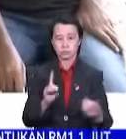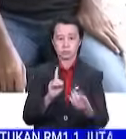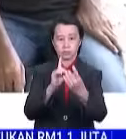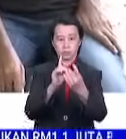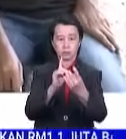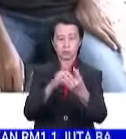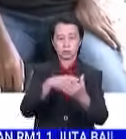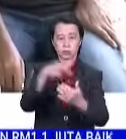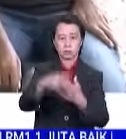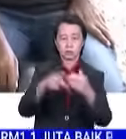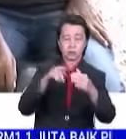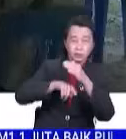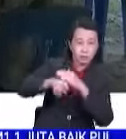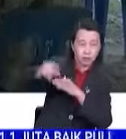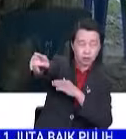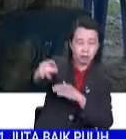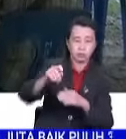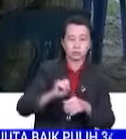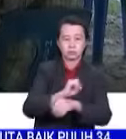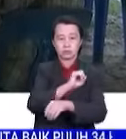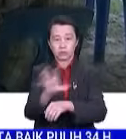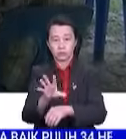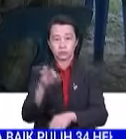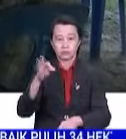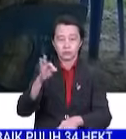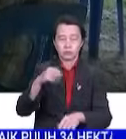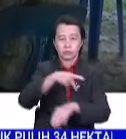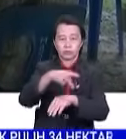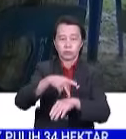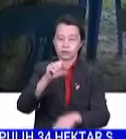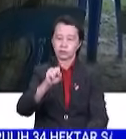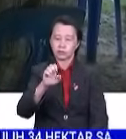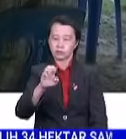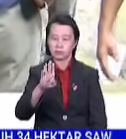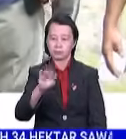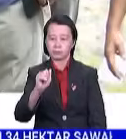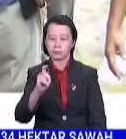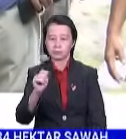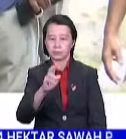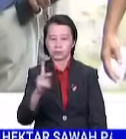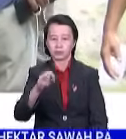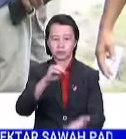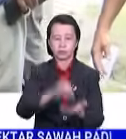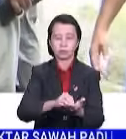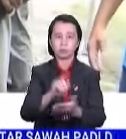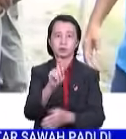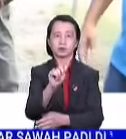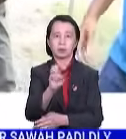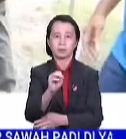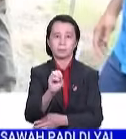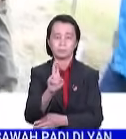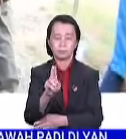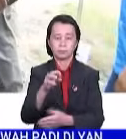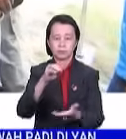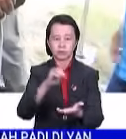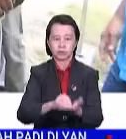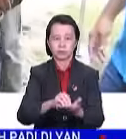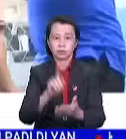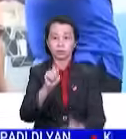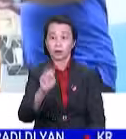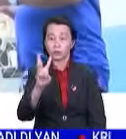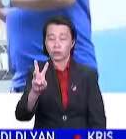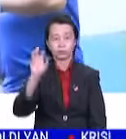pada program aurich 19 follows base di Dewi Sri tombol Pulau Sebatik